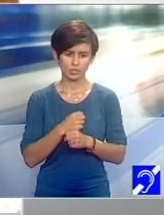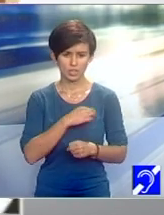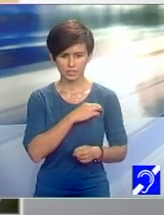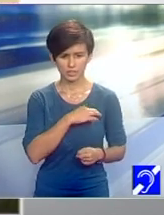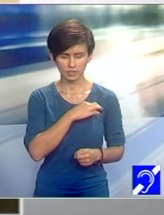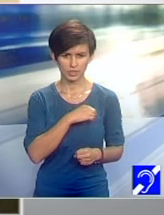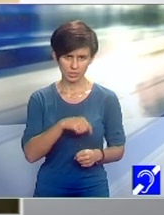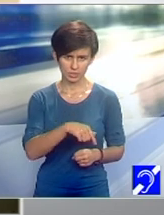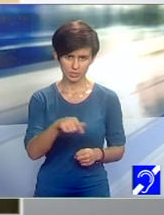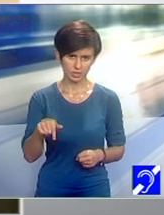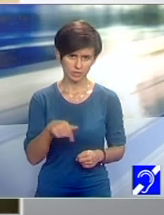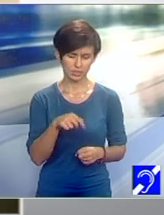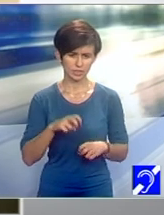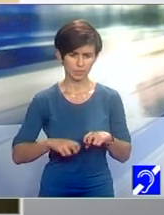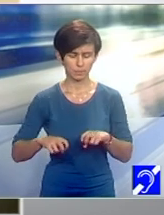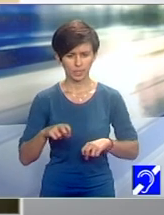noastre, cercetare,